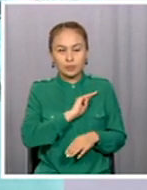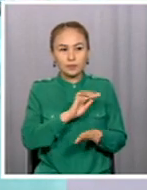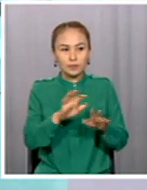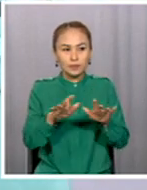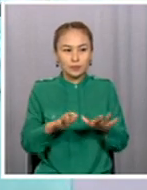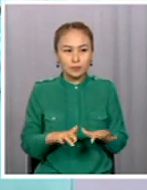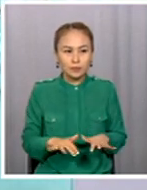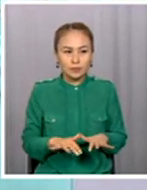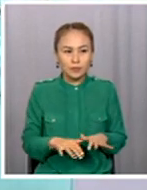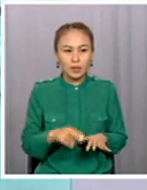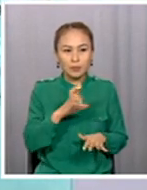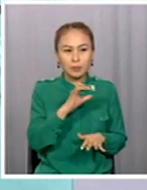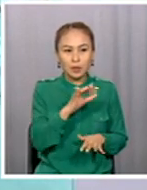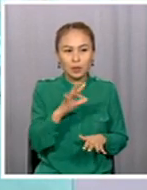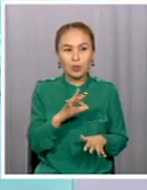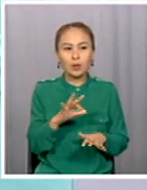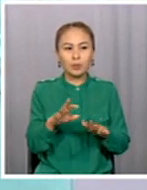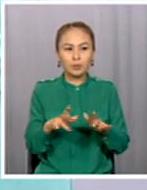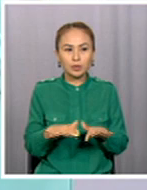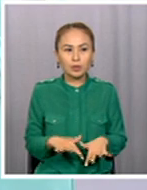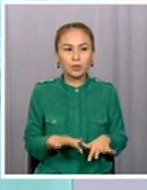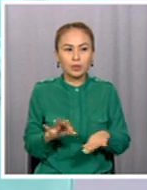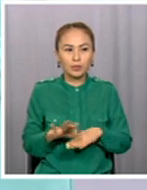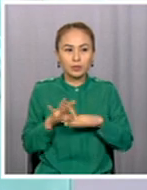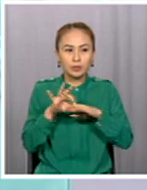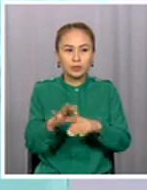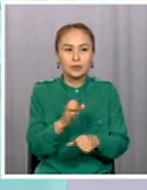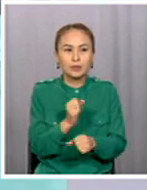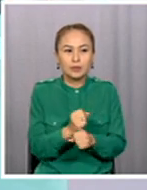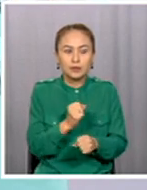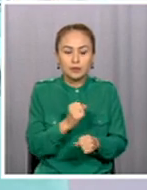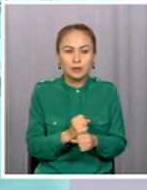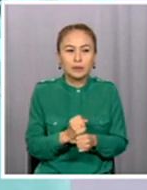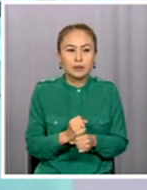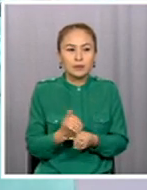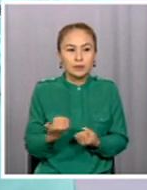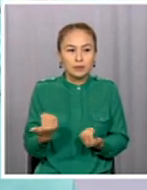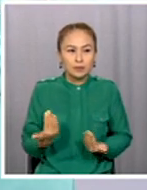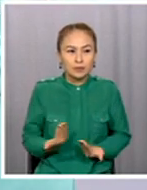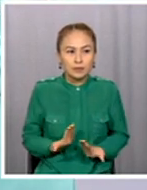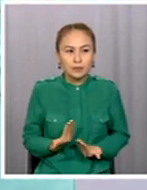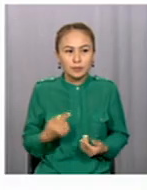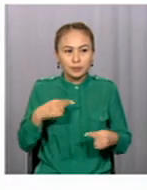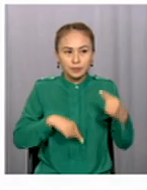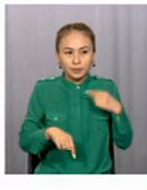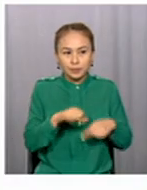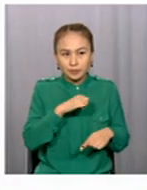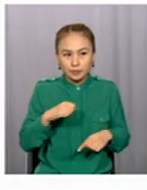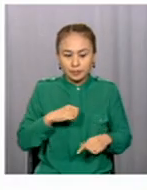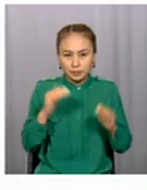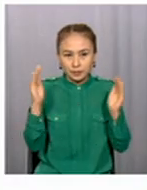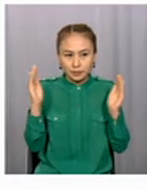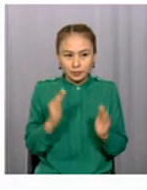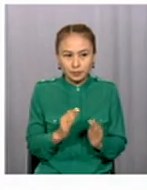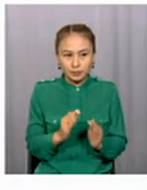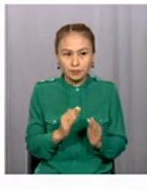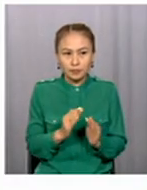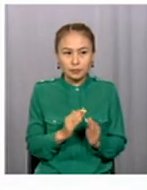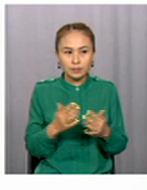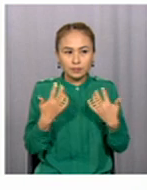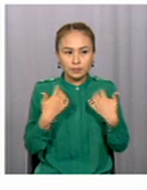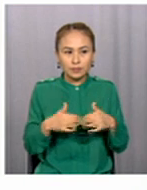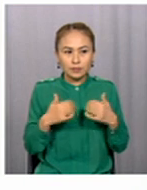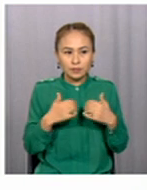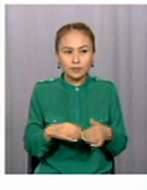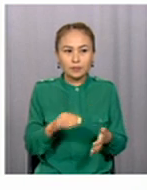істейтін компьютер. Биокомпьютерлер қолданатын құрылғылар Тір организмның ең кішкентай бөлігі